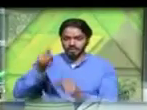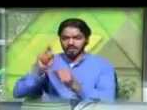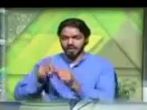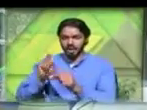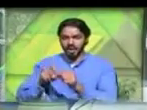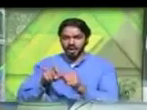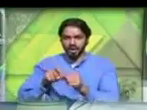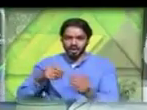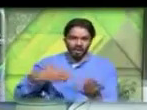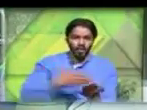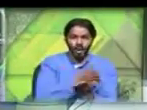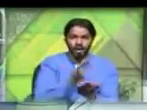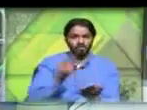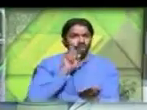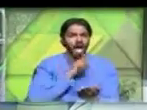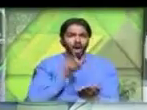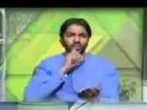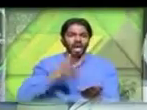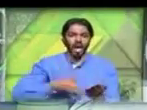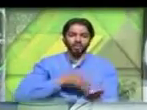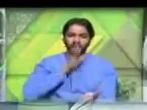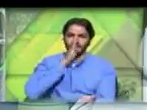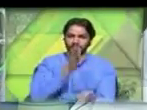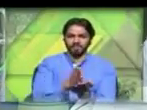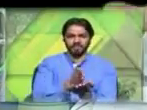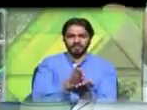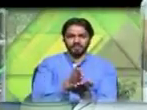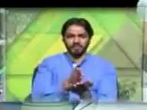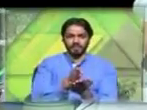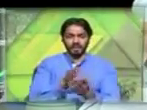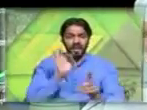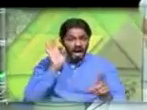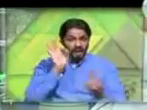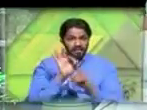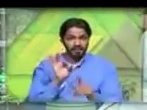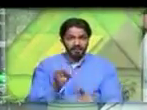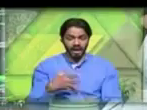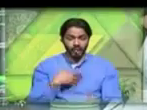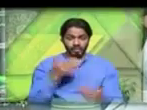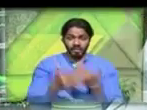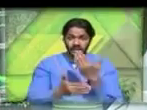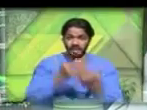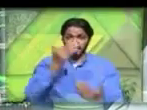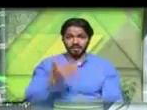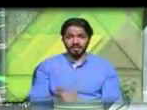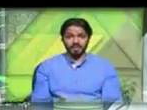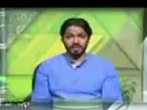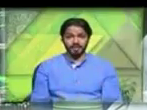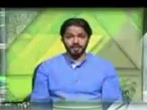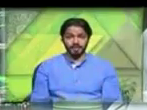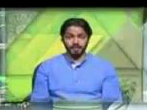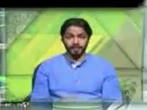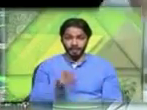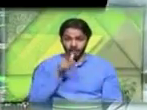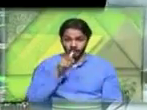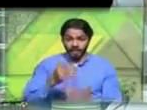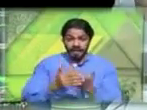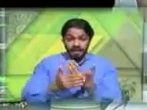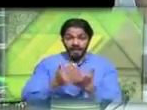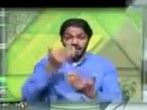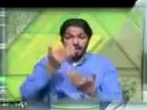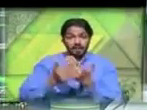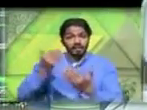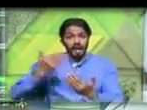المسار. وهذا هو المراد الحقيقي بالتجديد. سليم. التجديد ليس معناه أن نتخلى